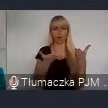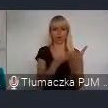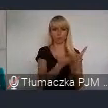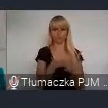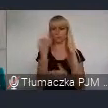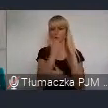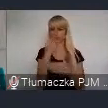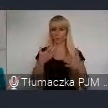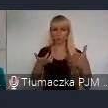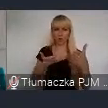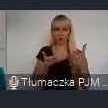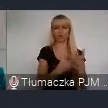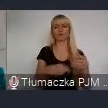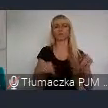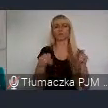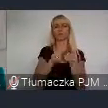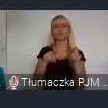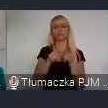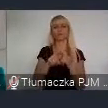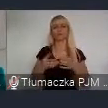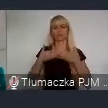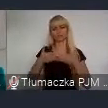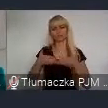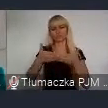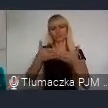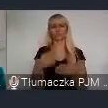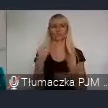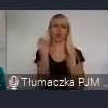transport wodny, jak i inwestycje związane